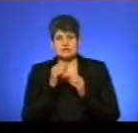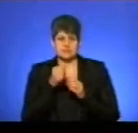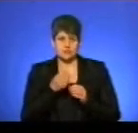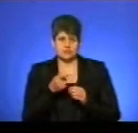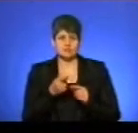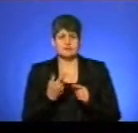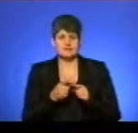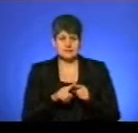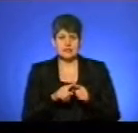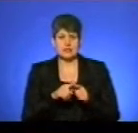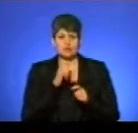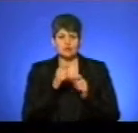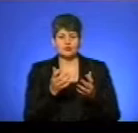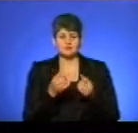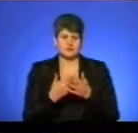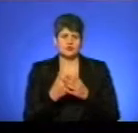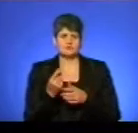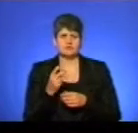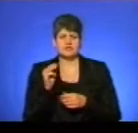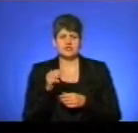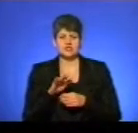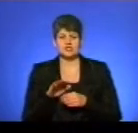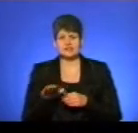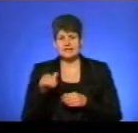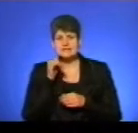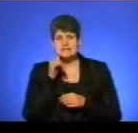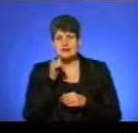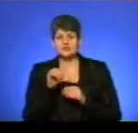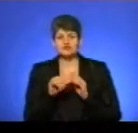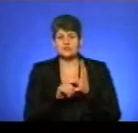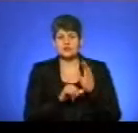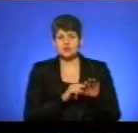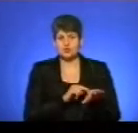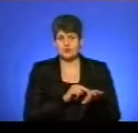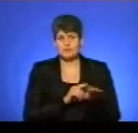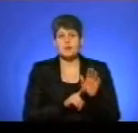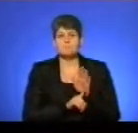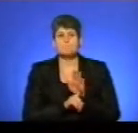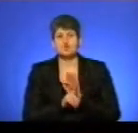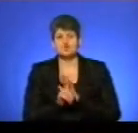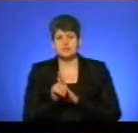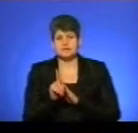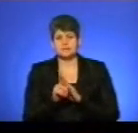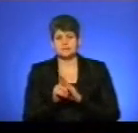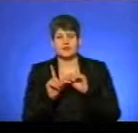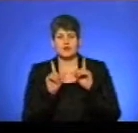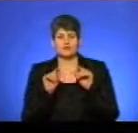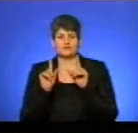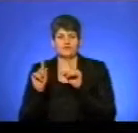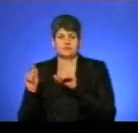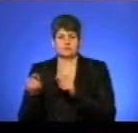отримують близько 1500 дітей. Завтра з 16-ї години ми починаємо розвезення